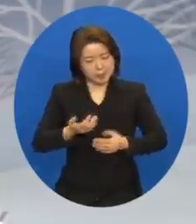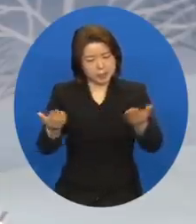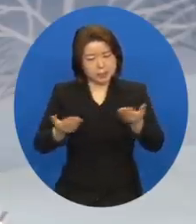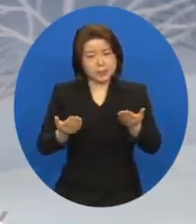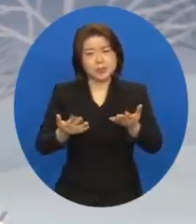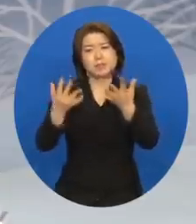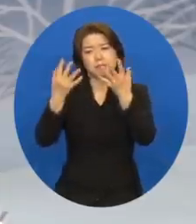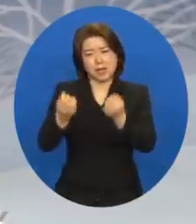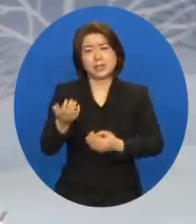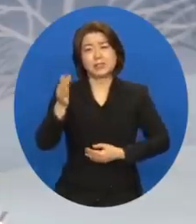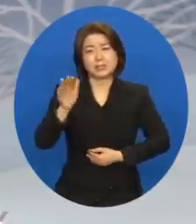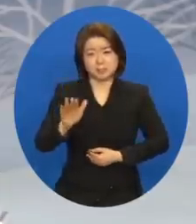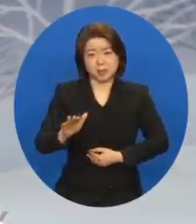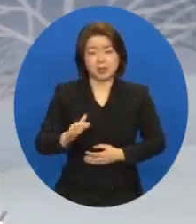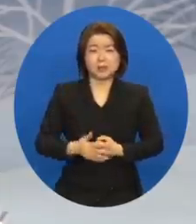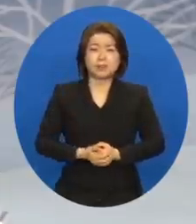많아도